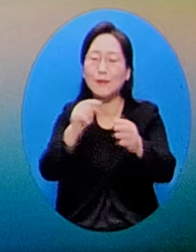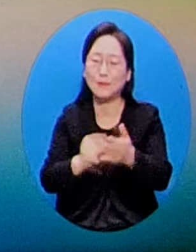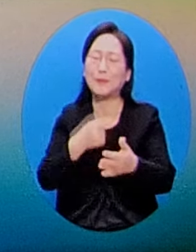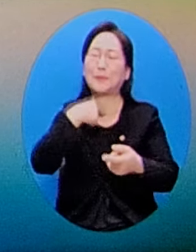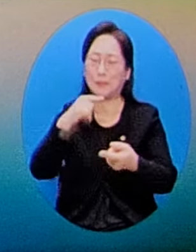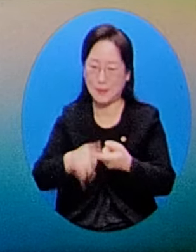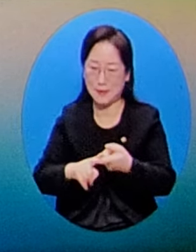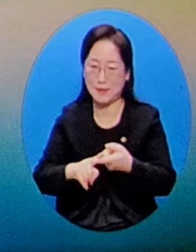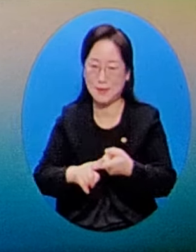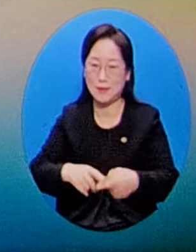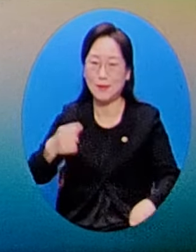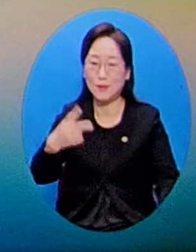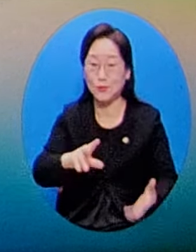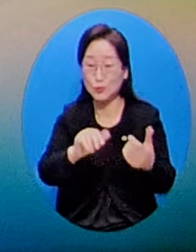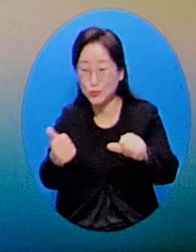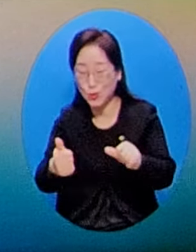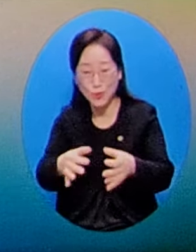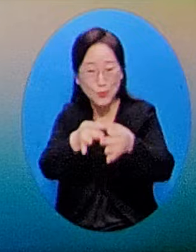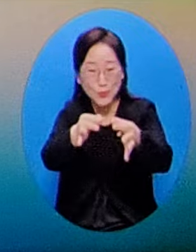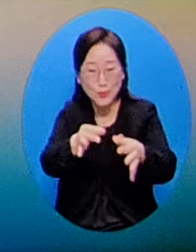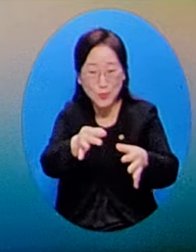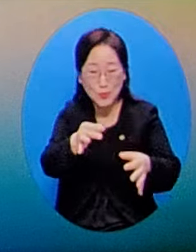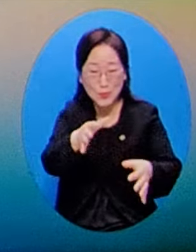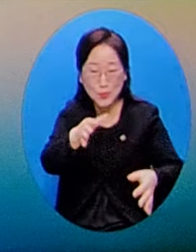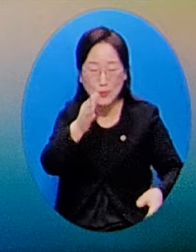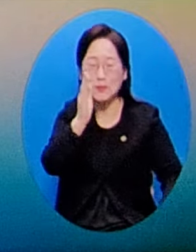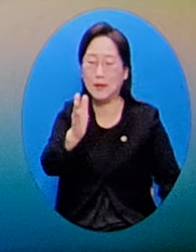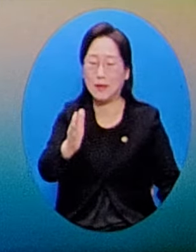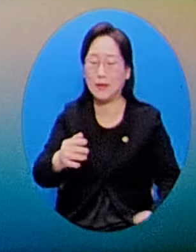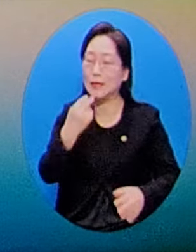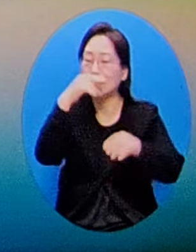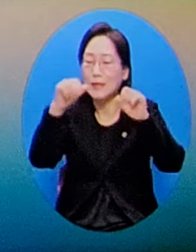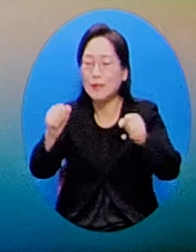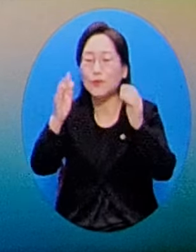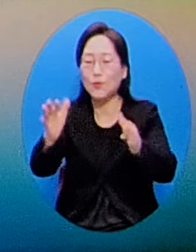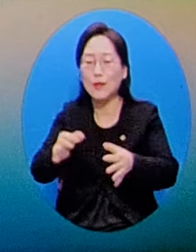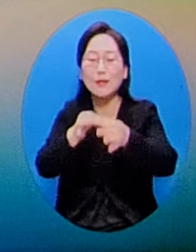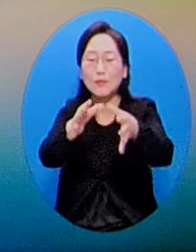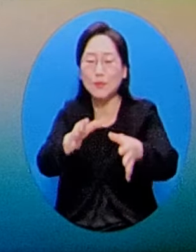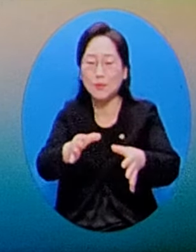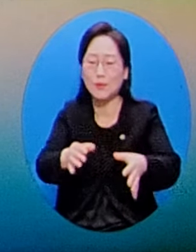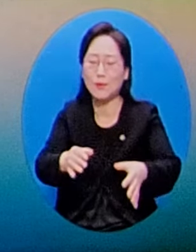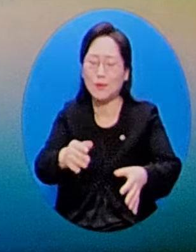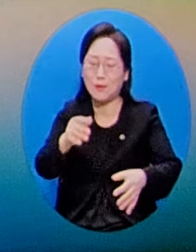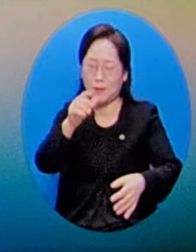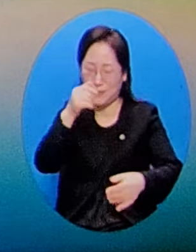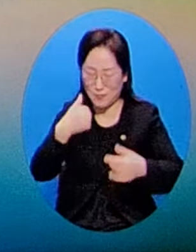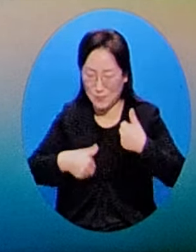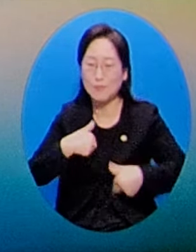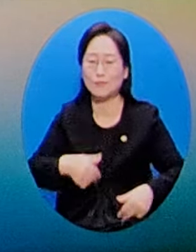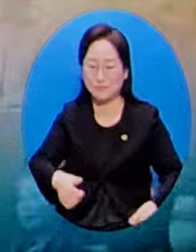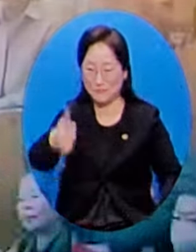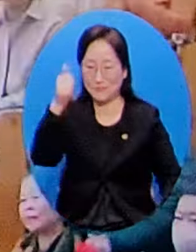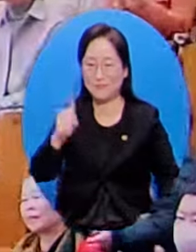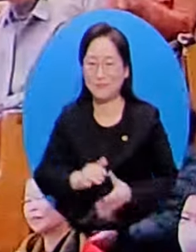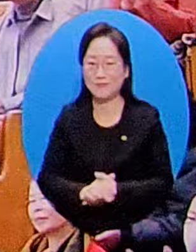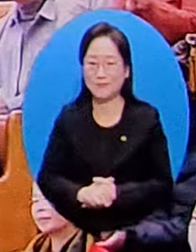것이다. 게다가 죽어서 기부하는 것보다 살아있을 때 기부하는 것이 훨씬 더 즐겁다. 할렐루야.